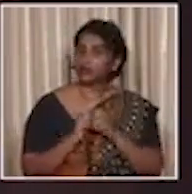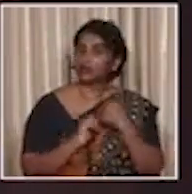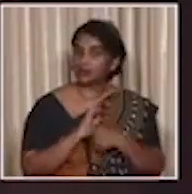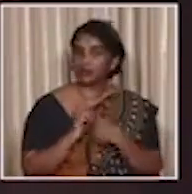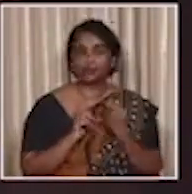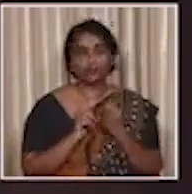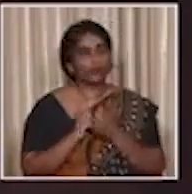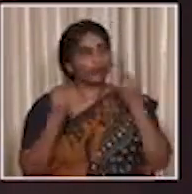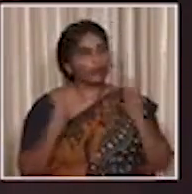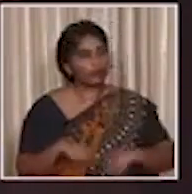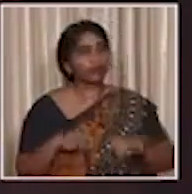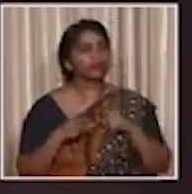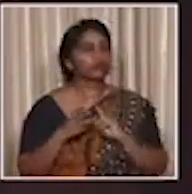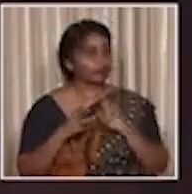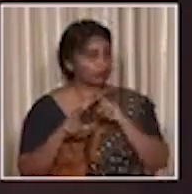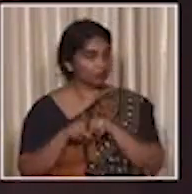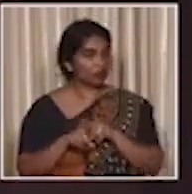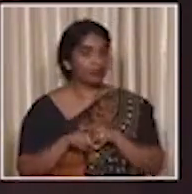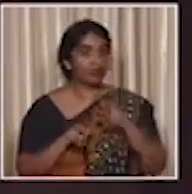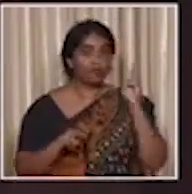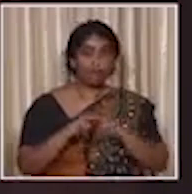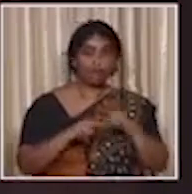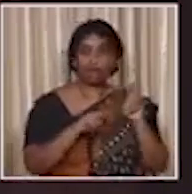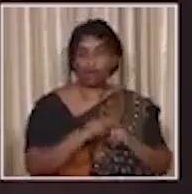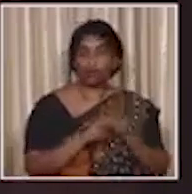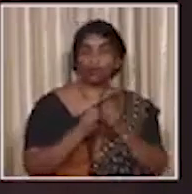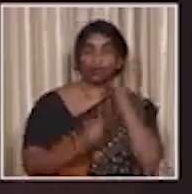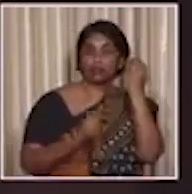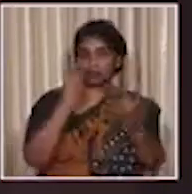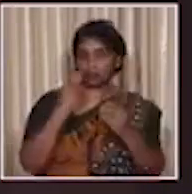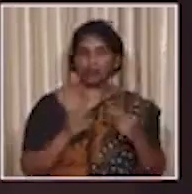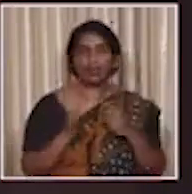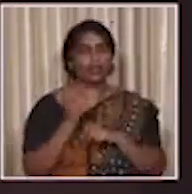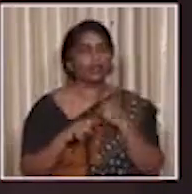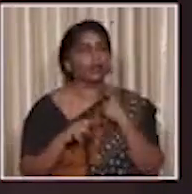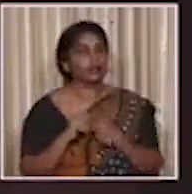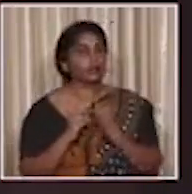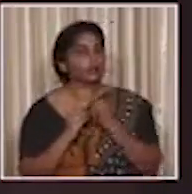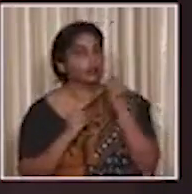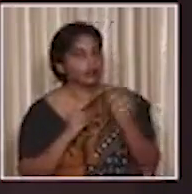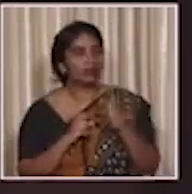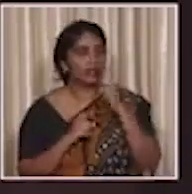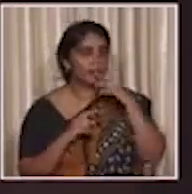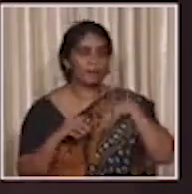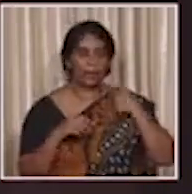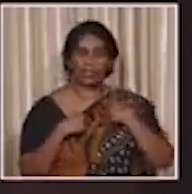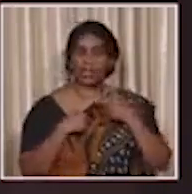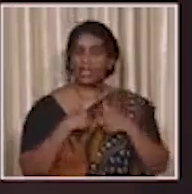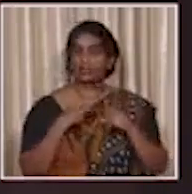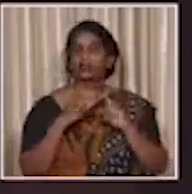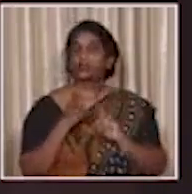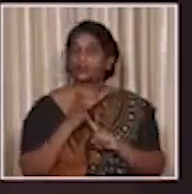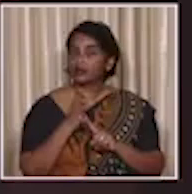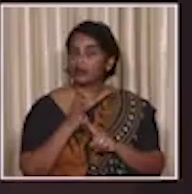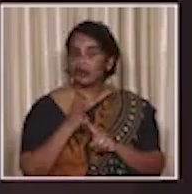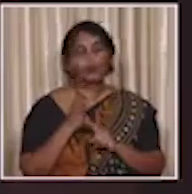රටේ ආර්ථිකය බංකොලොත් කරලා දාලා ගජ මිතුරන්ට දොළපි දෙන්න දෙන බදු සහන ලබා දීම එක ප්‍රධාන හේතුවක් ඊළඟට මොකද